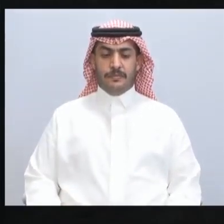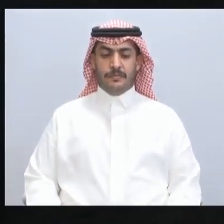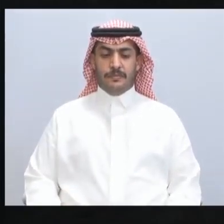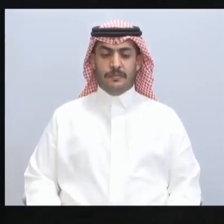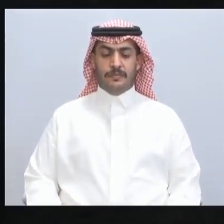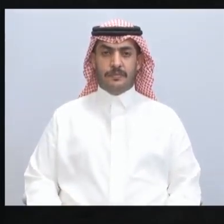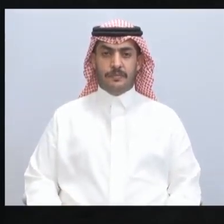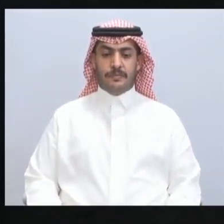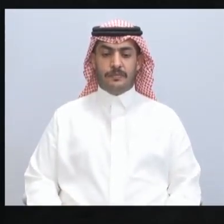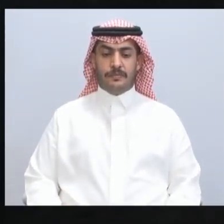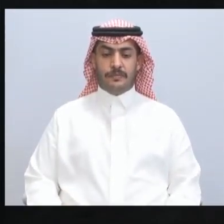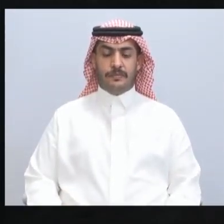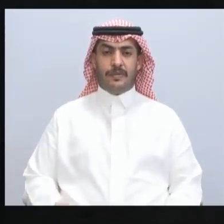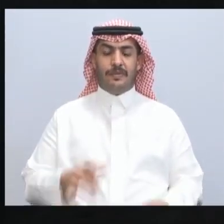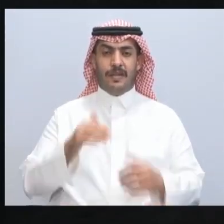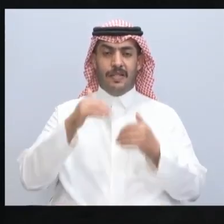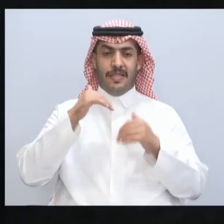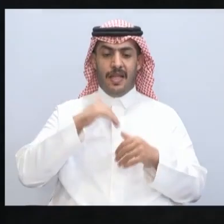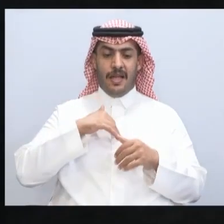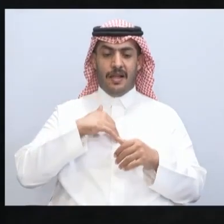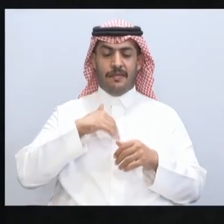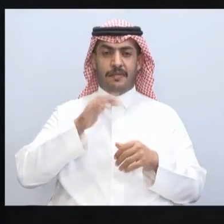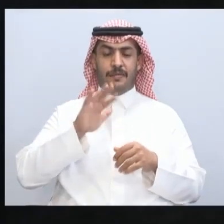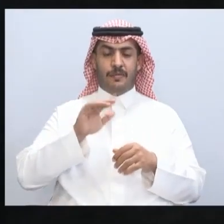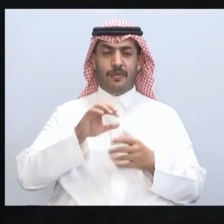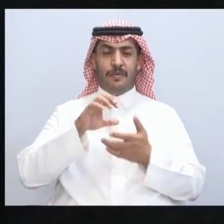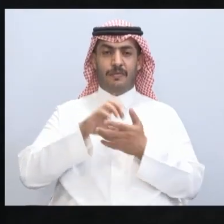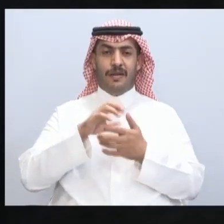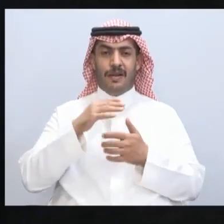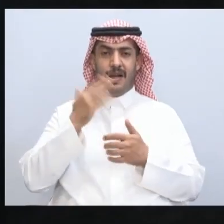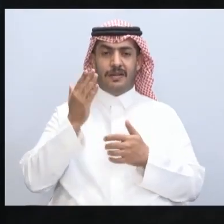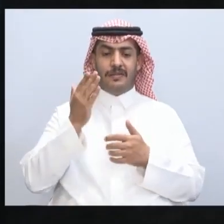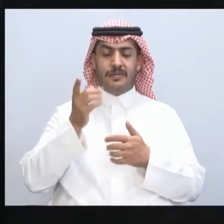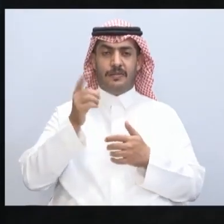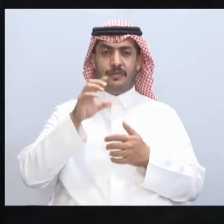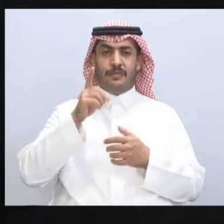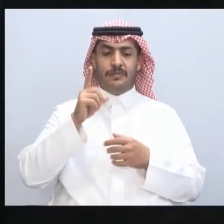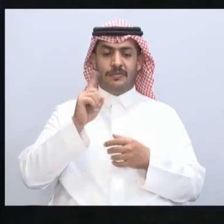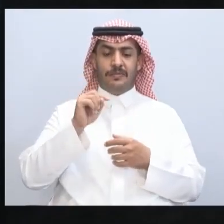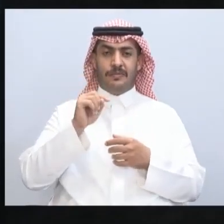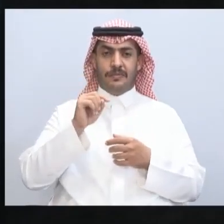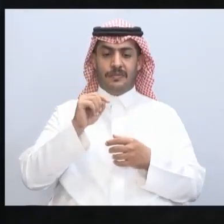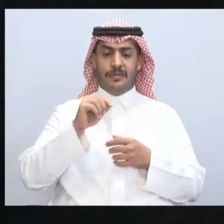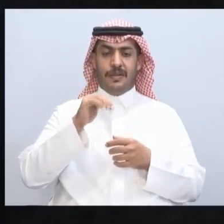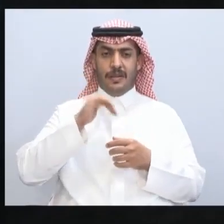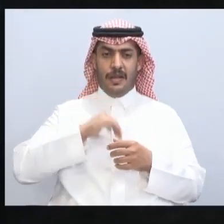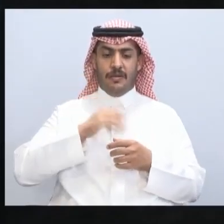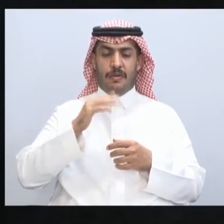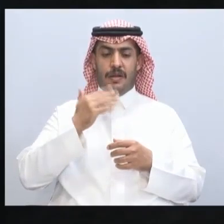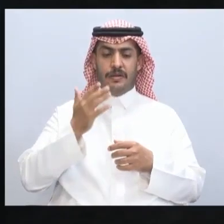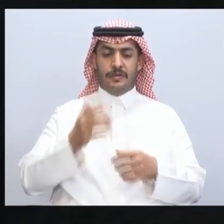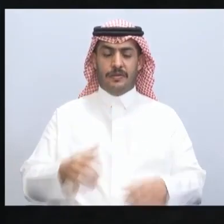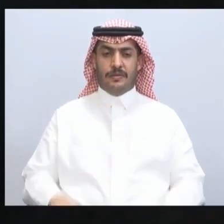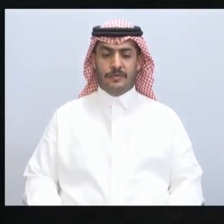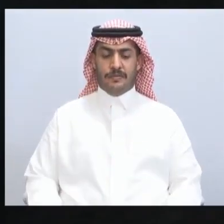ضغوط مصادر داخليه ومصادر خارجيه ومصادر داخليه